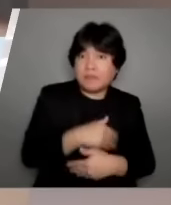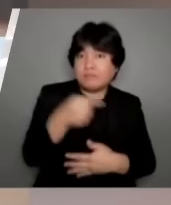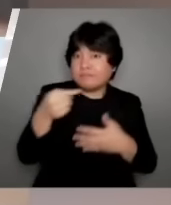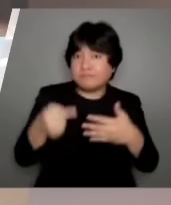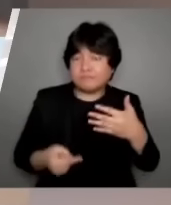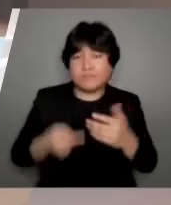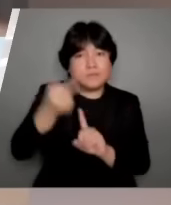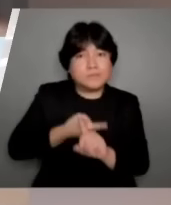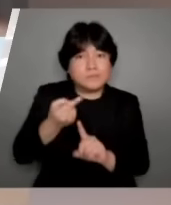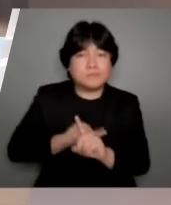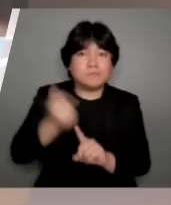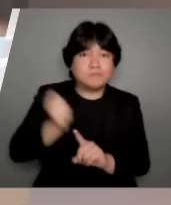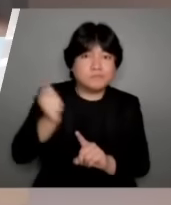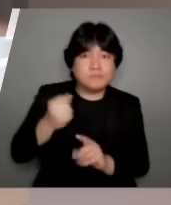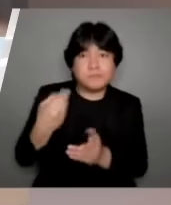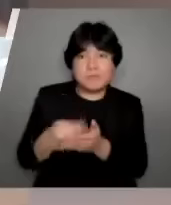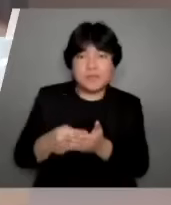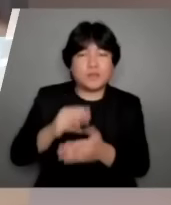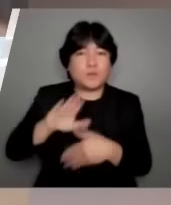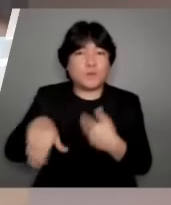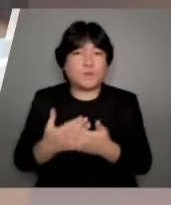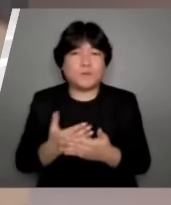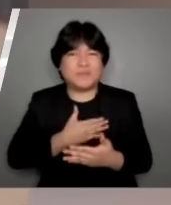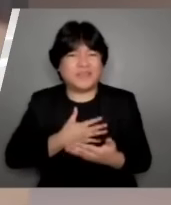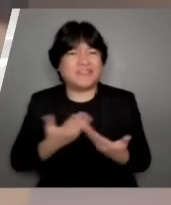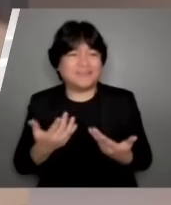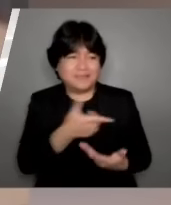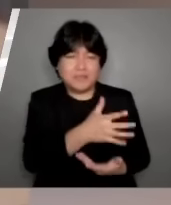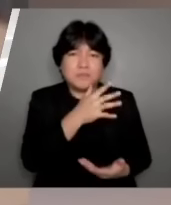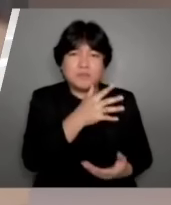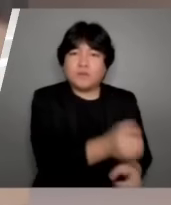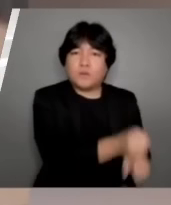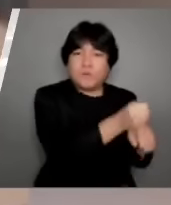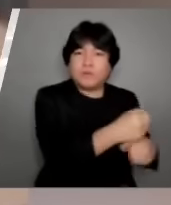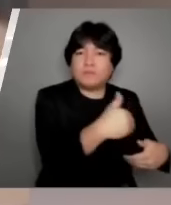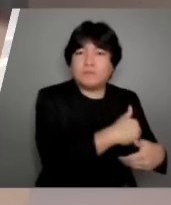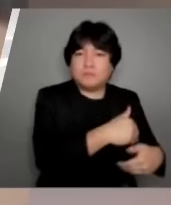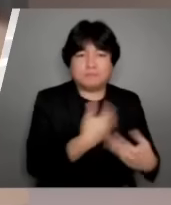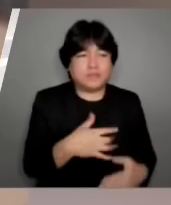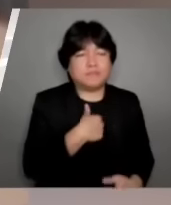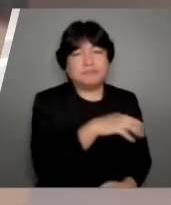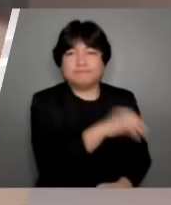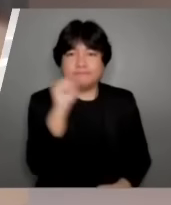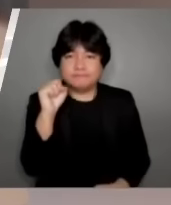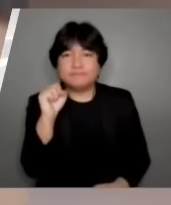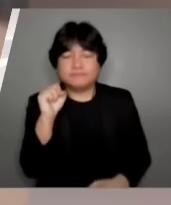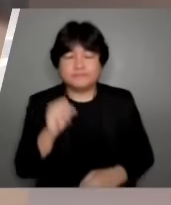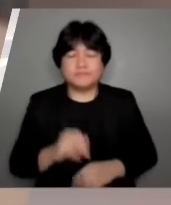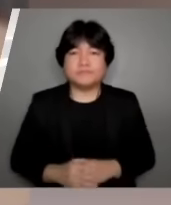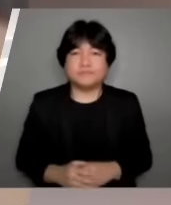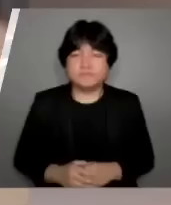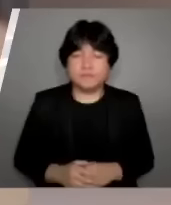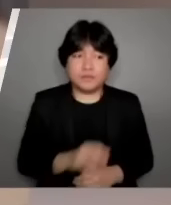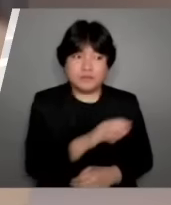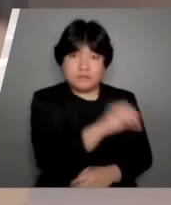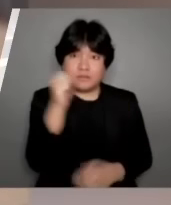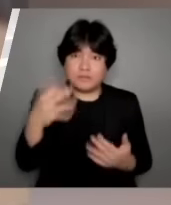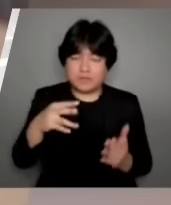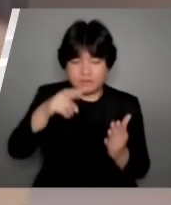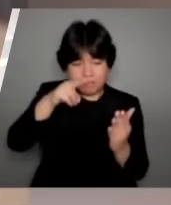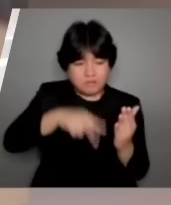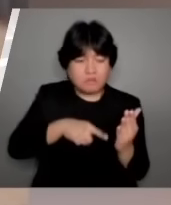sa pag-gymnastics ko. And nung nakuha ko na yung bank account ko po na yun, doon ko po nalaman na inuubos niya